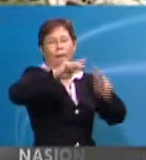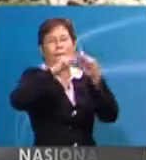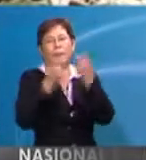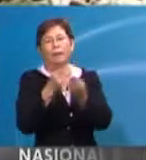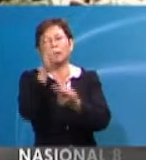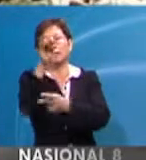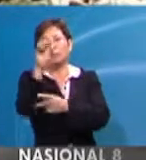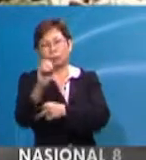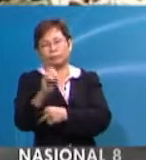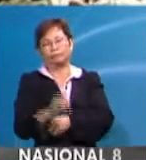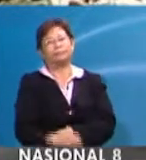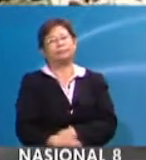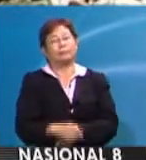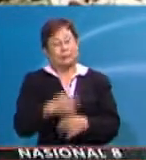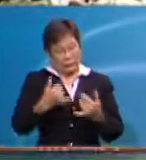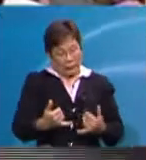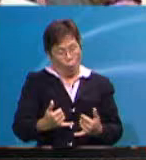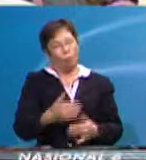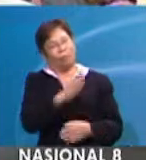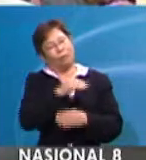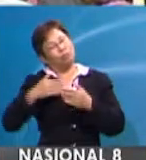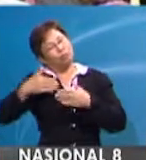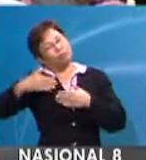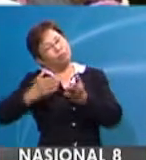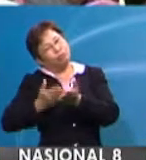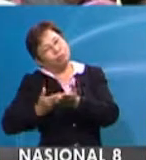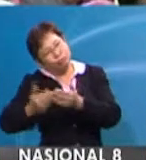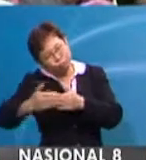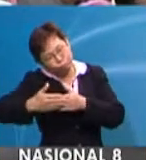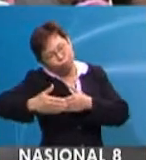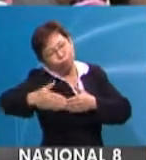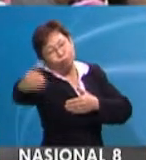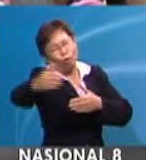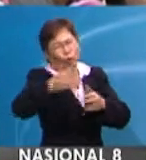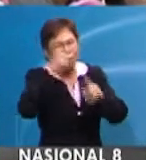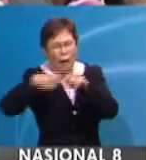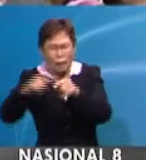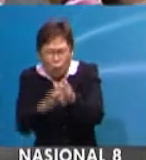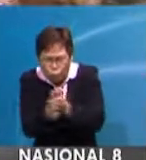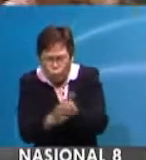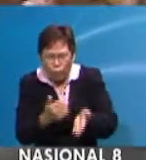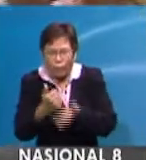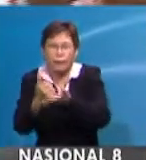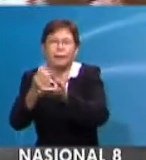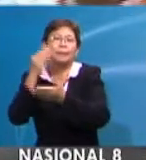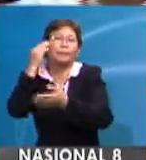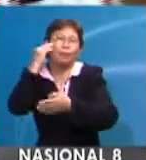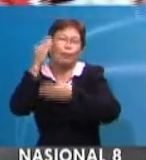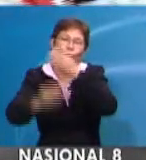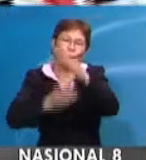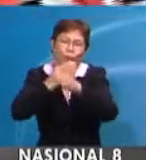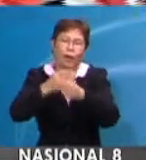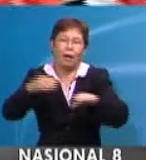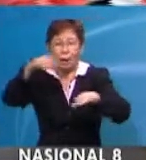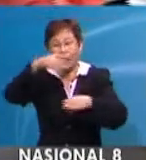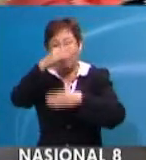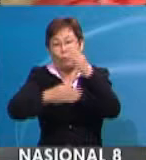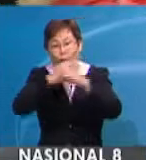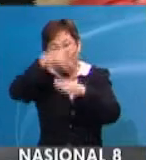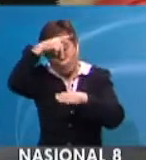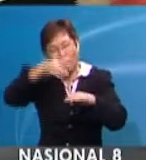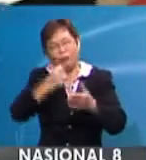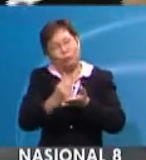itu. Selama ini dan seterusnya, pelbagai usaha dalam membantu Bumiputera dilaksanakan selain mewujudkan